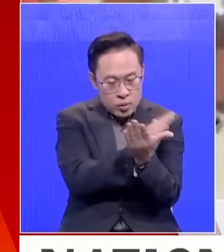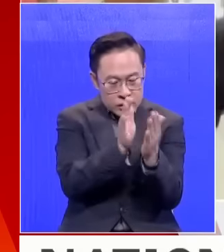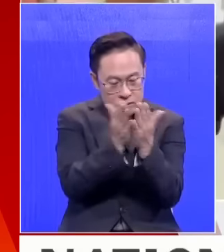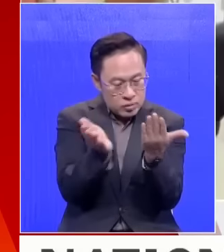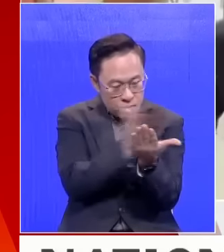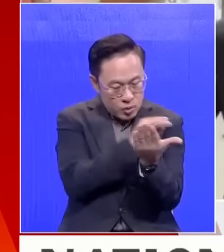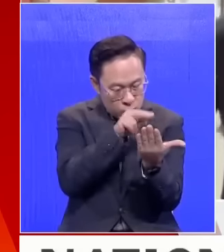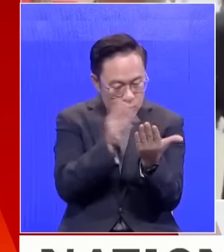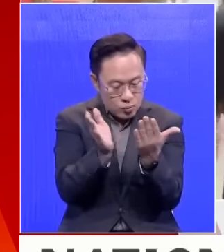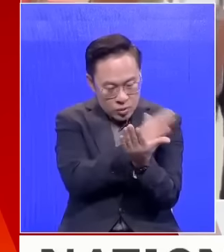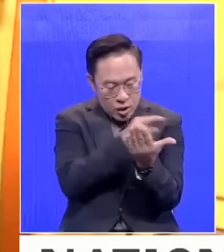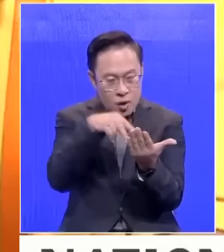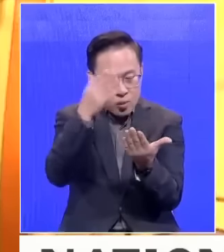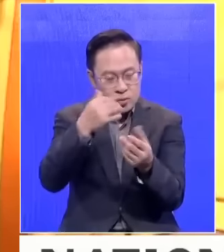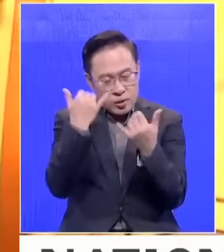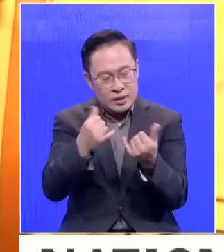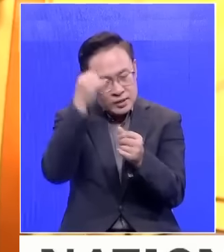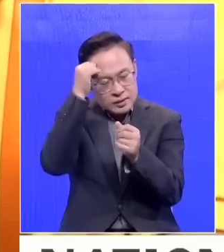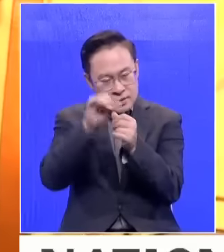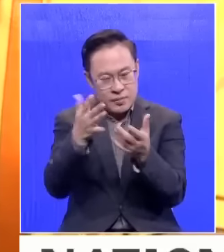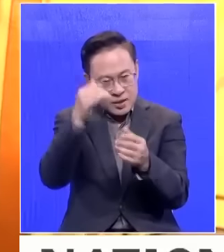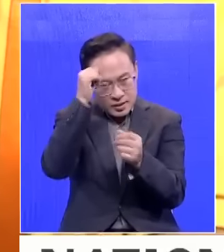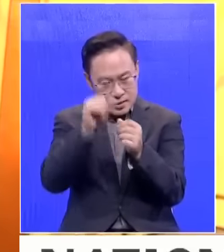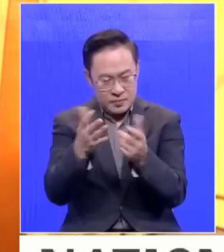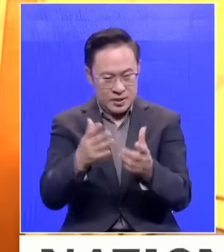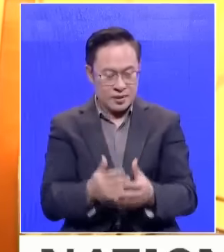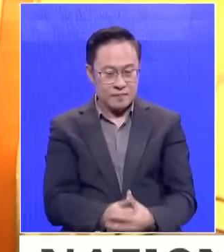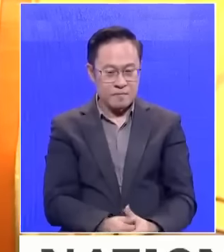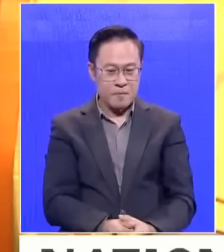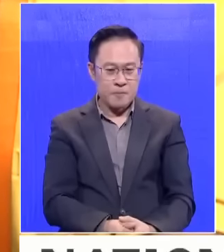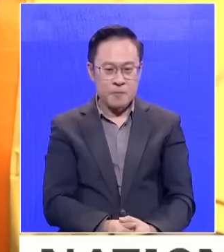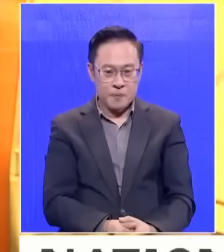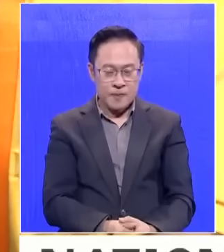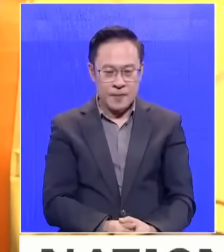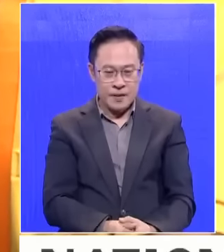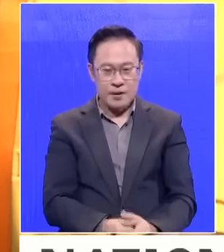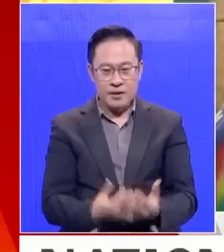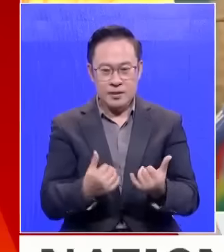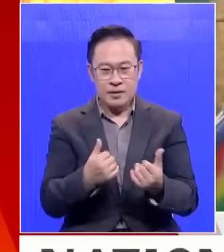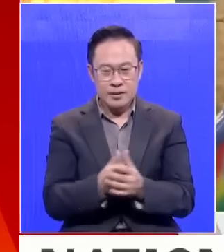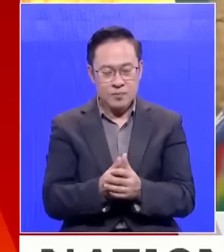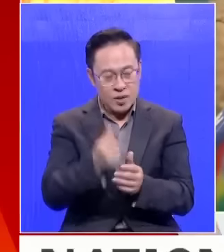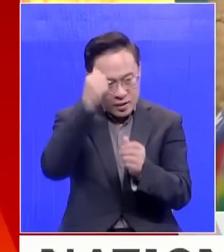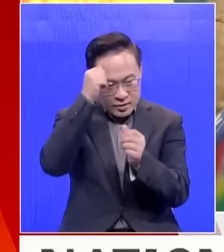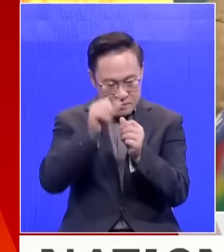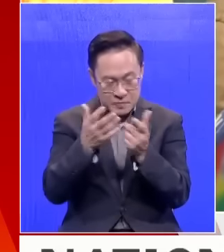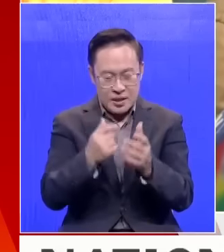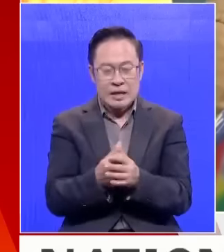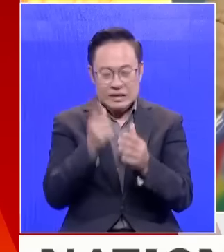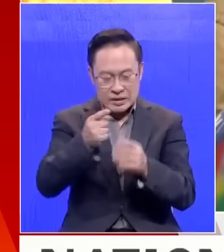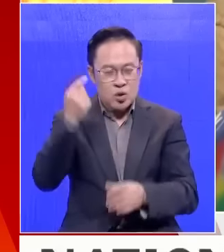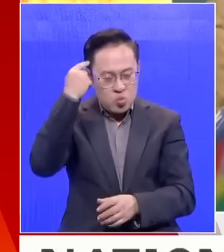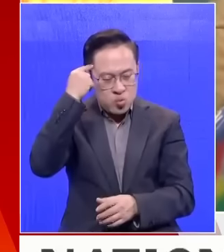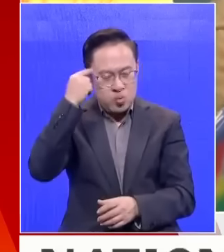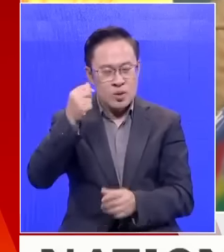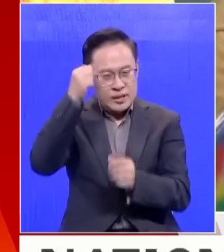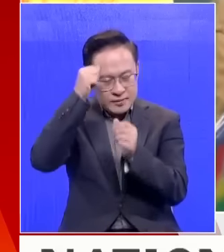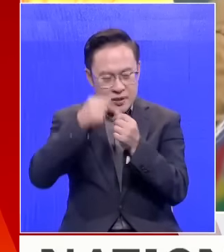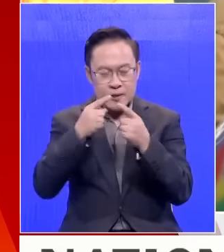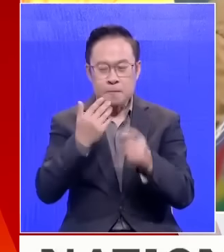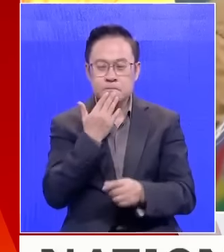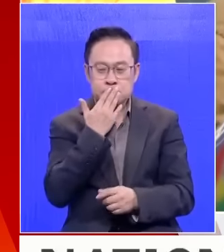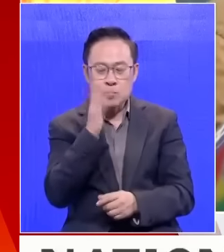ไม่ได ้อันที่จำไม่ได้ของอาจารย์เนี่ยอาจจะต้องแบบเพิ่มความระมัดระวังบอกคุณออก คือ ถ้าเกิดเรามองในมุมที่แบบโอ้